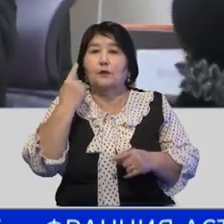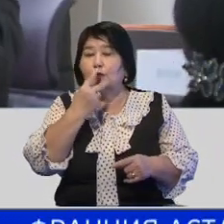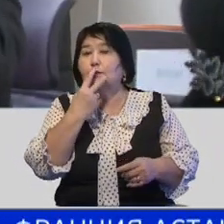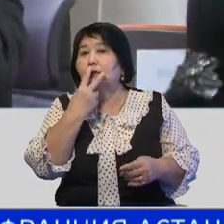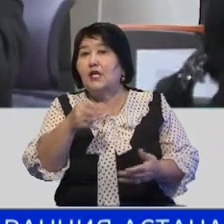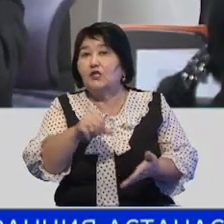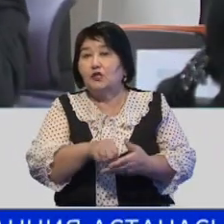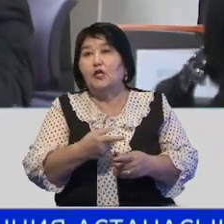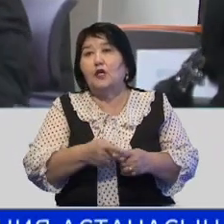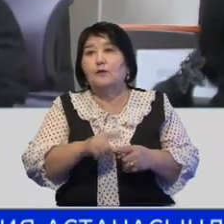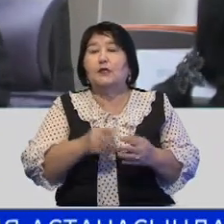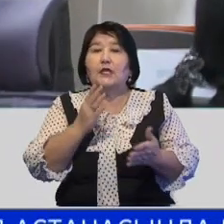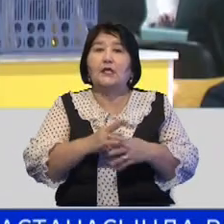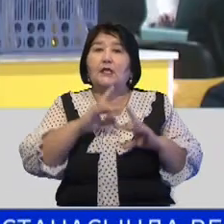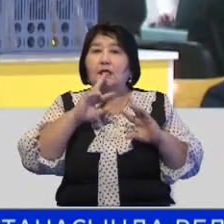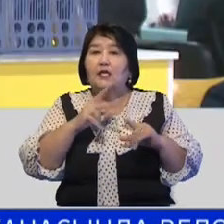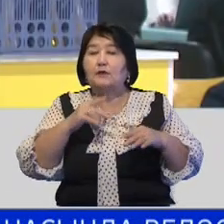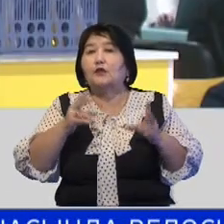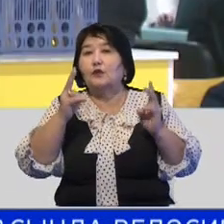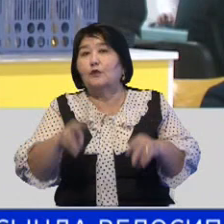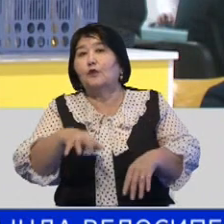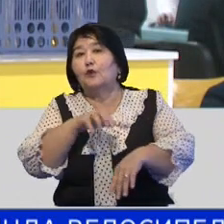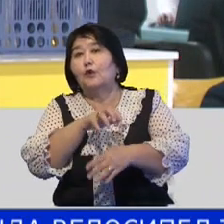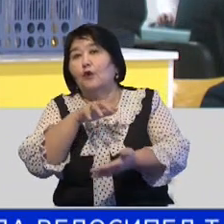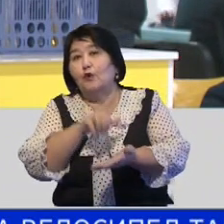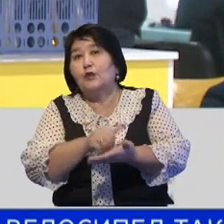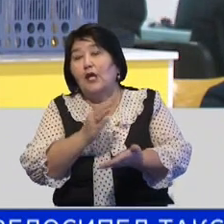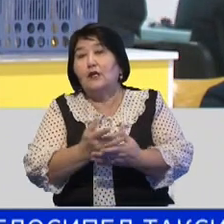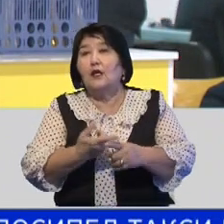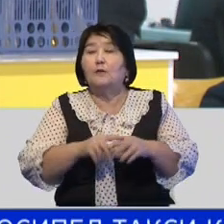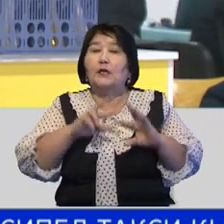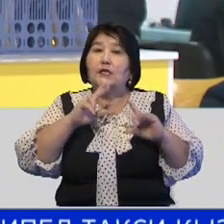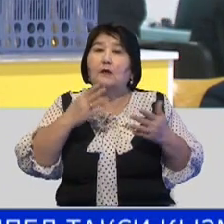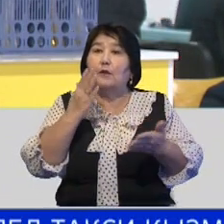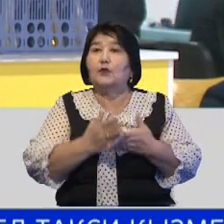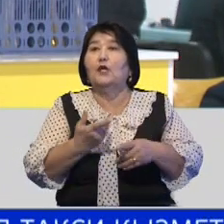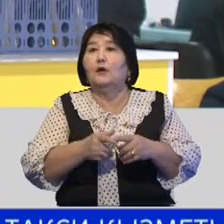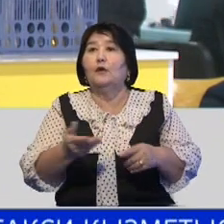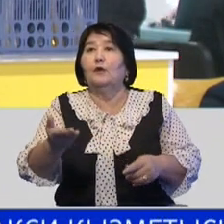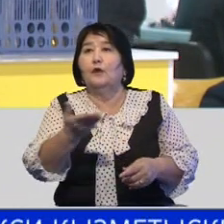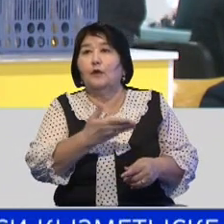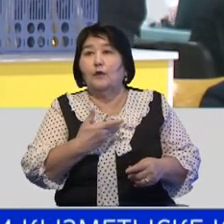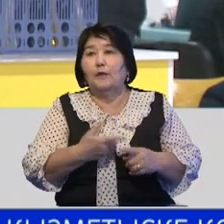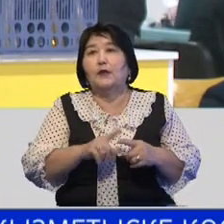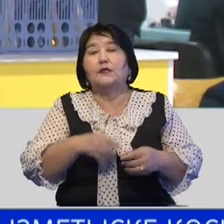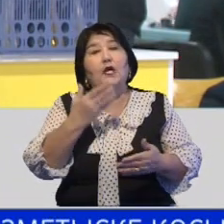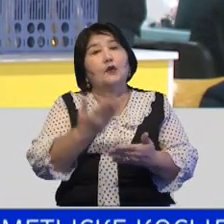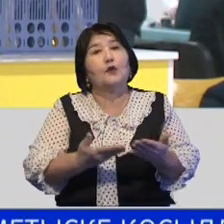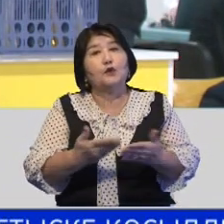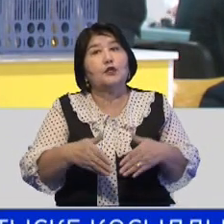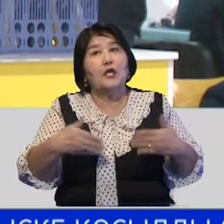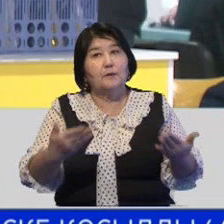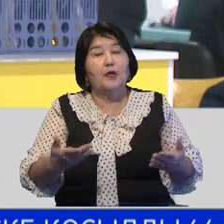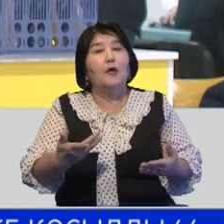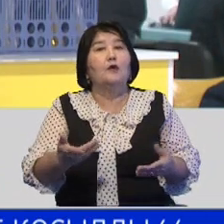өзіміз келіп. Егер кемшіліктер орын алатын болса, кейбір проблемалық мәселелер болатын болса, оған біздер тиісті ұсыныстар береміз және